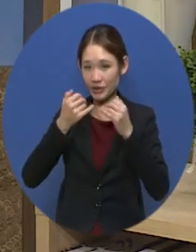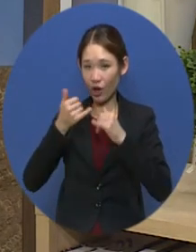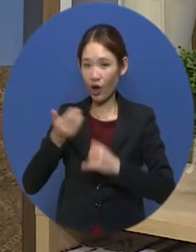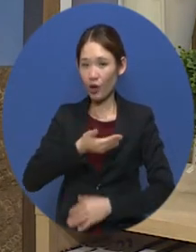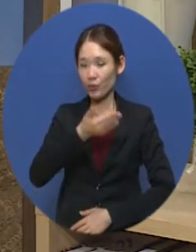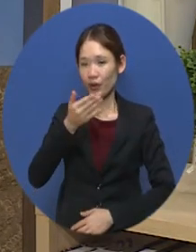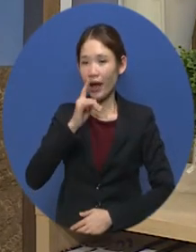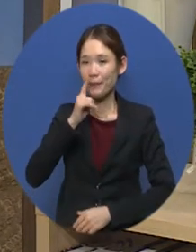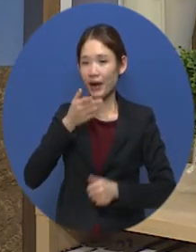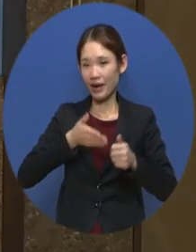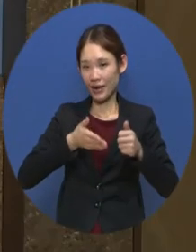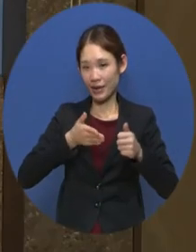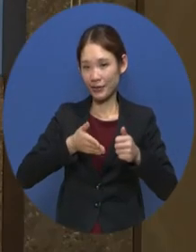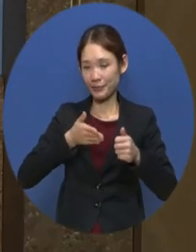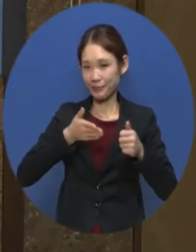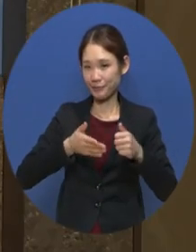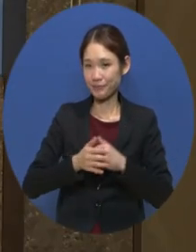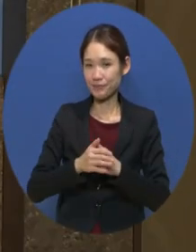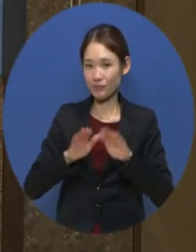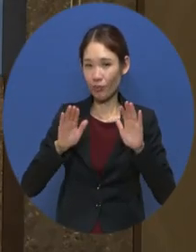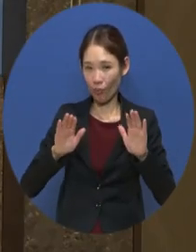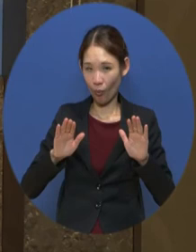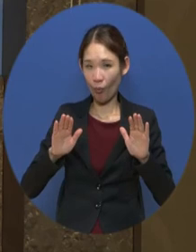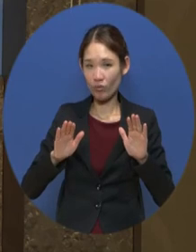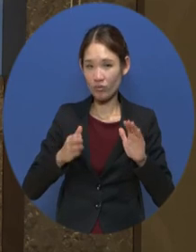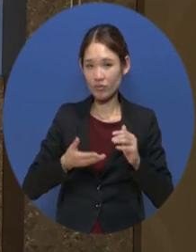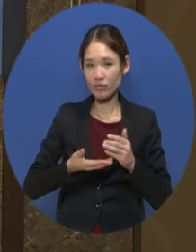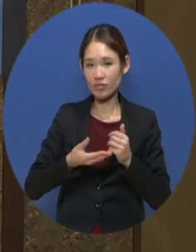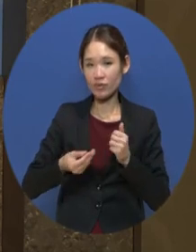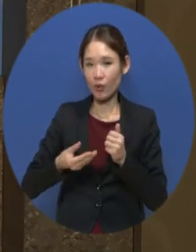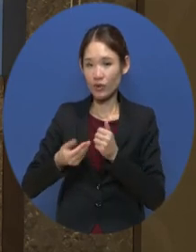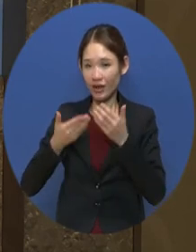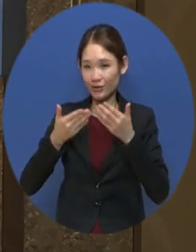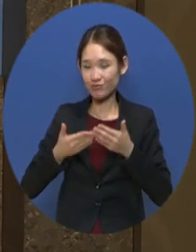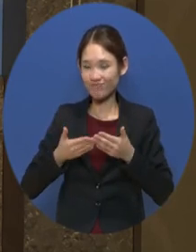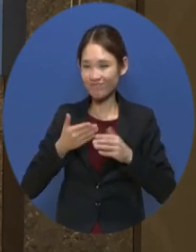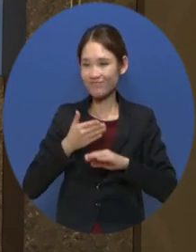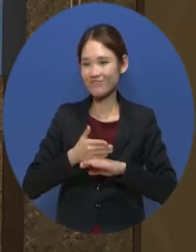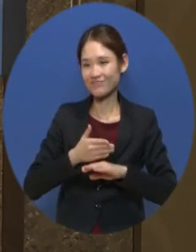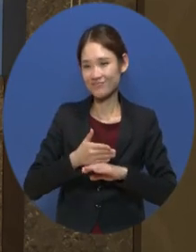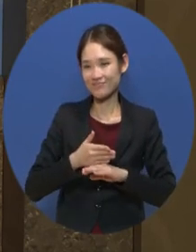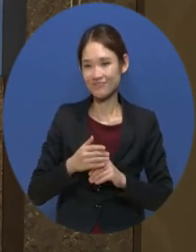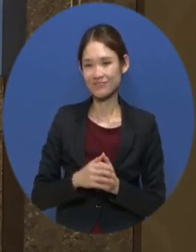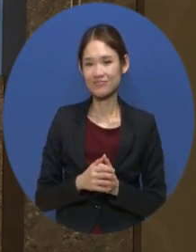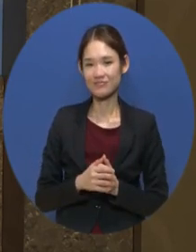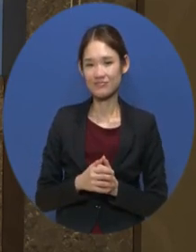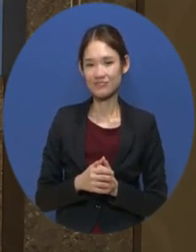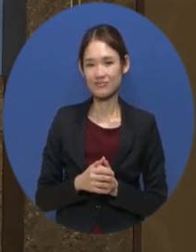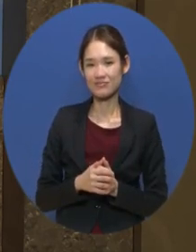말씀 부탁드리겠습니다. 네, 오늘 거듭 초대해 주셔서 너무 감사드리고요.